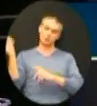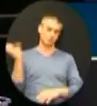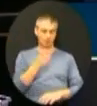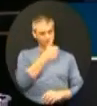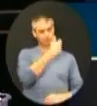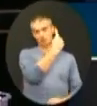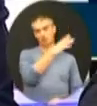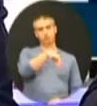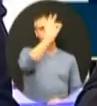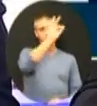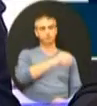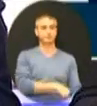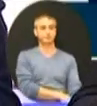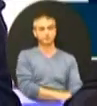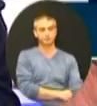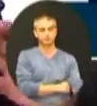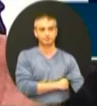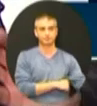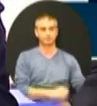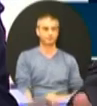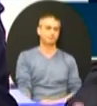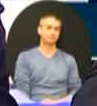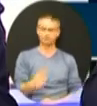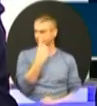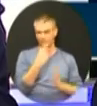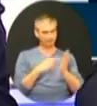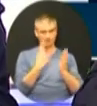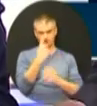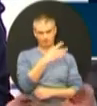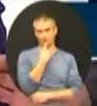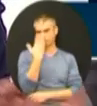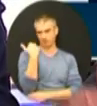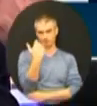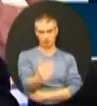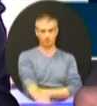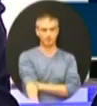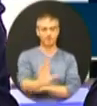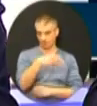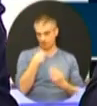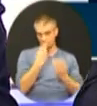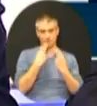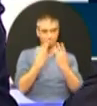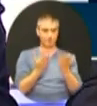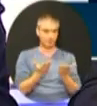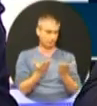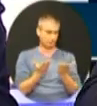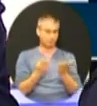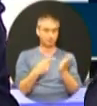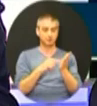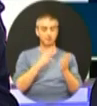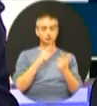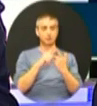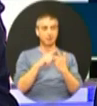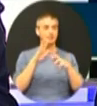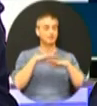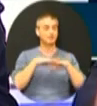השר כי האבחנה בין אחד אחת הסיבה אחת היא הסיבה שאמרתי קודם לכן אבל גם נתת לזה מענה סיבה שנייה